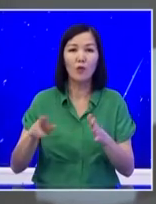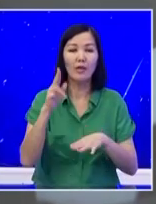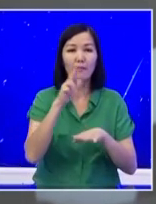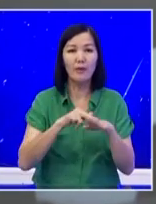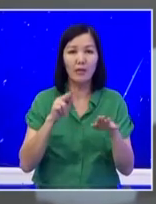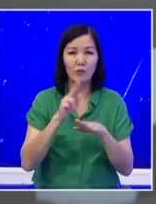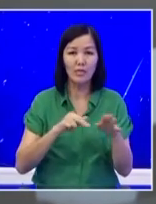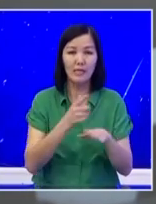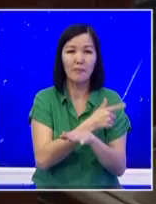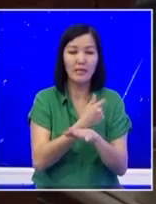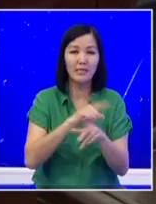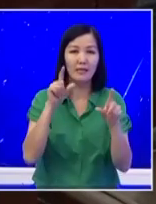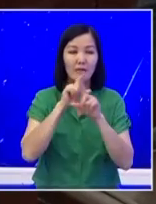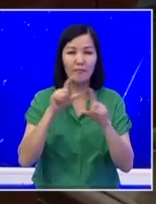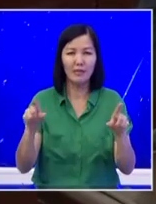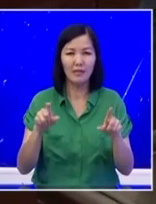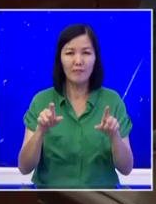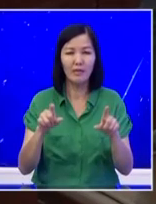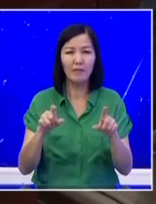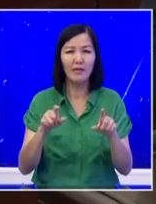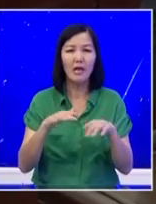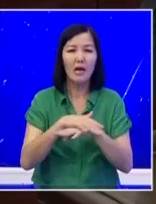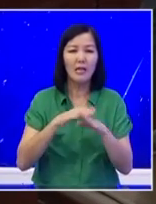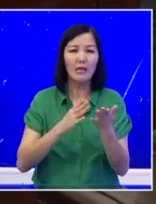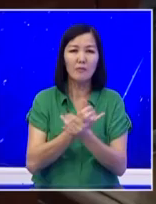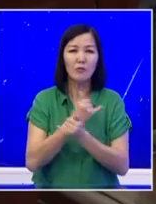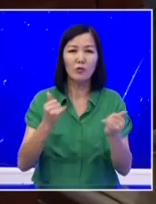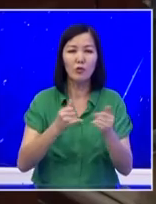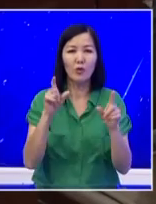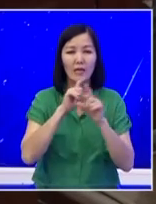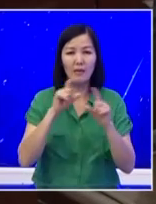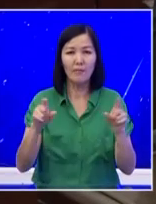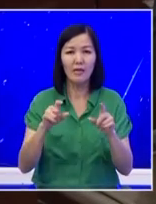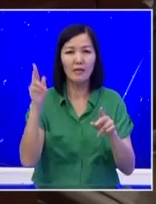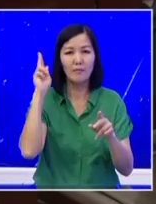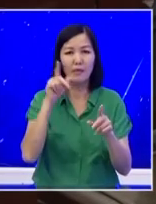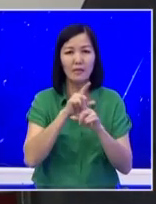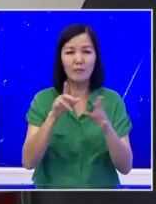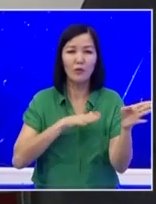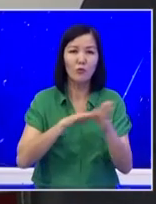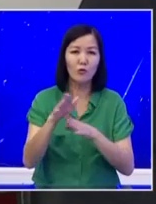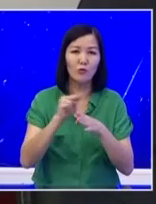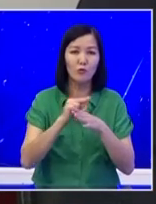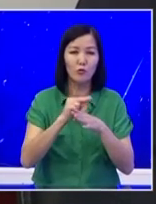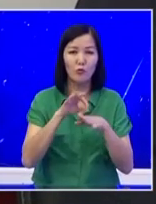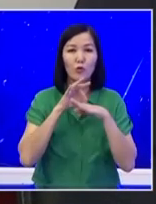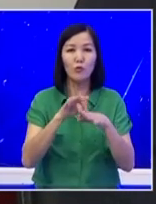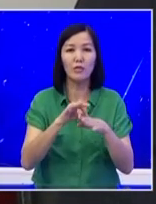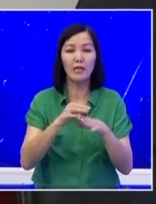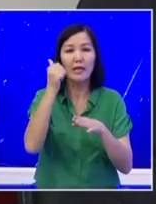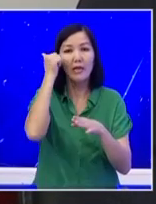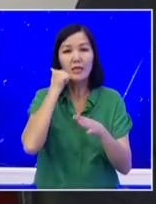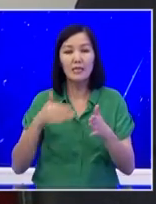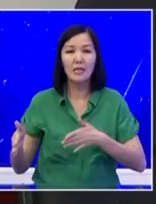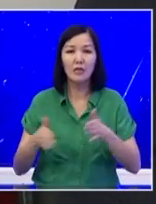ауданындағы полиция учаскелері, медициналық мекемелер, халыққа қызмет көрсету орталық ғимараты және мектептер күрделі